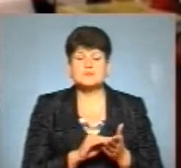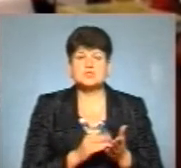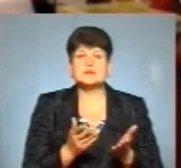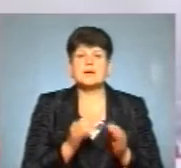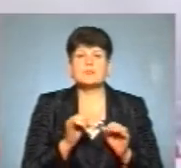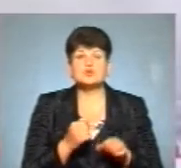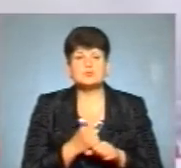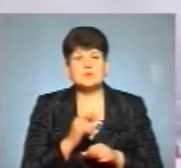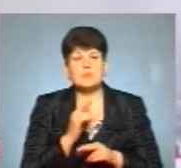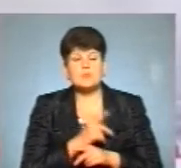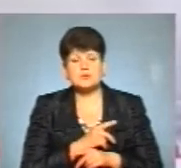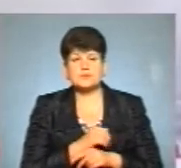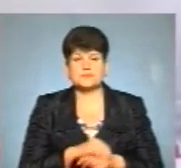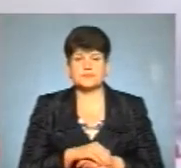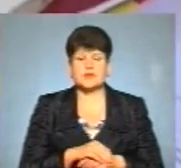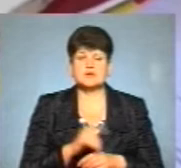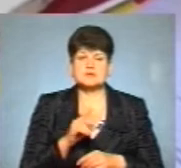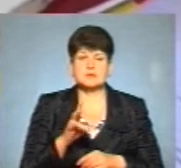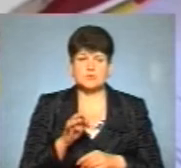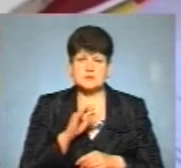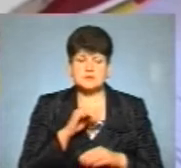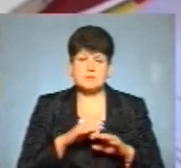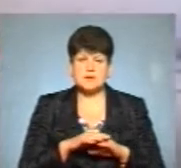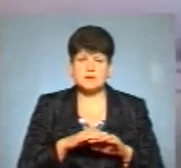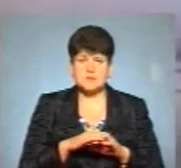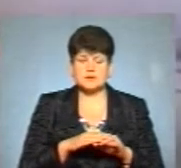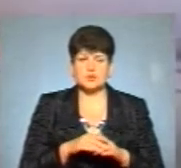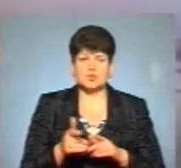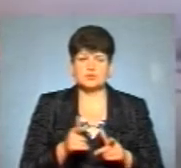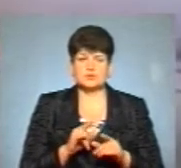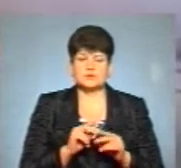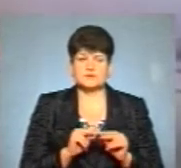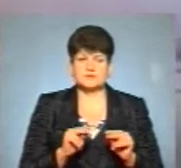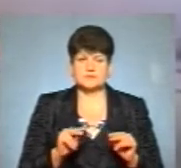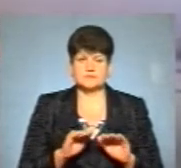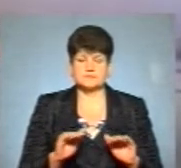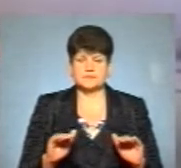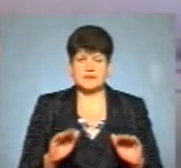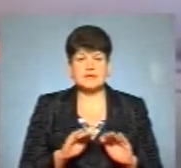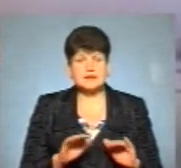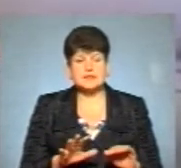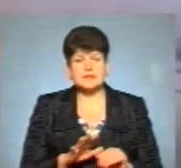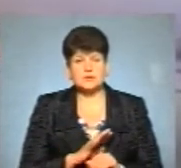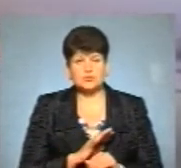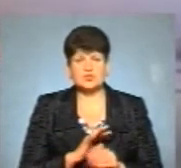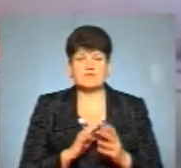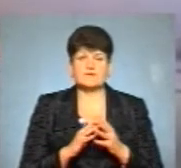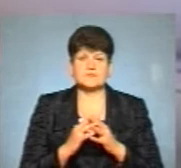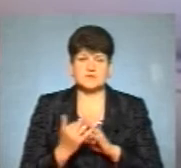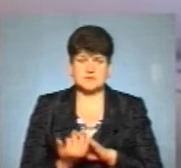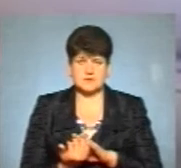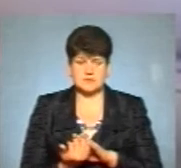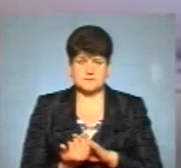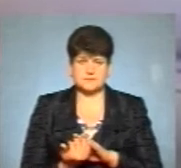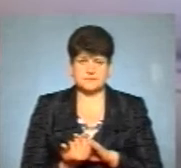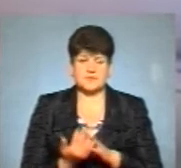може зробити помилку. До ЗНО з математики готує школярів Анжела Маточка. Діти, які, скажімо, були у селах,